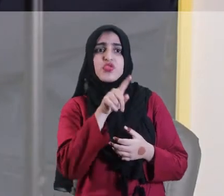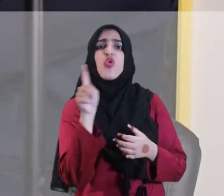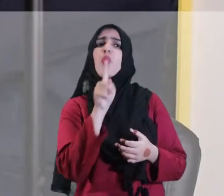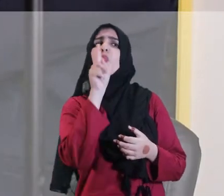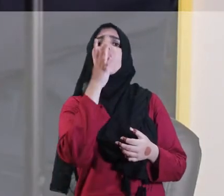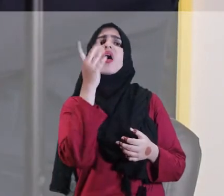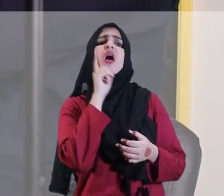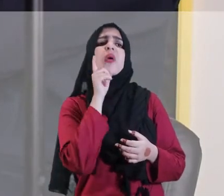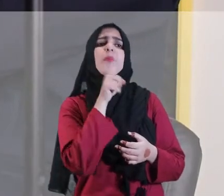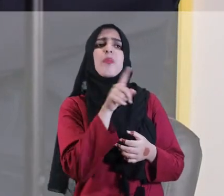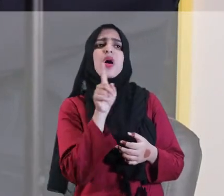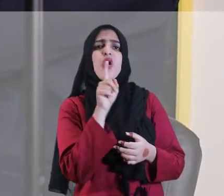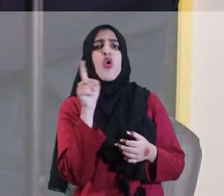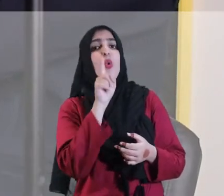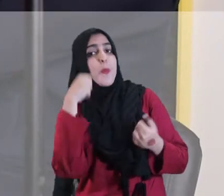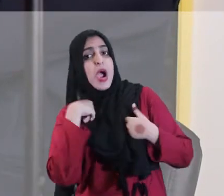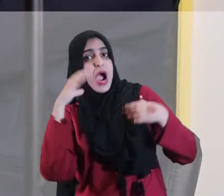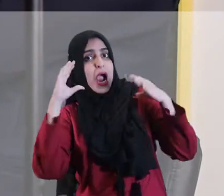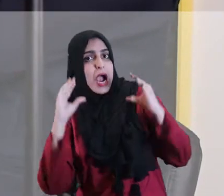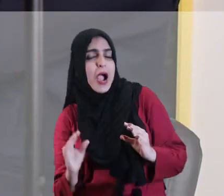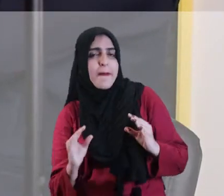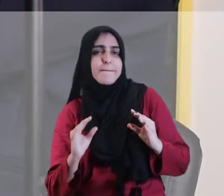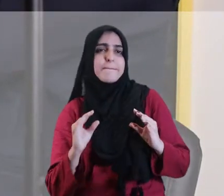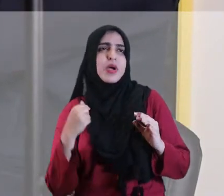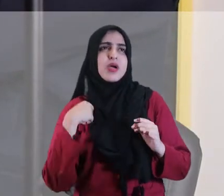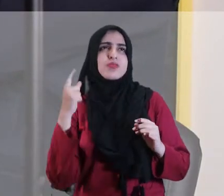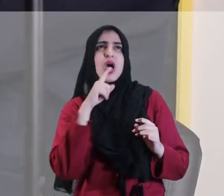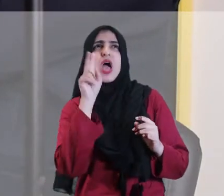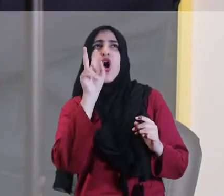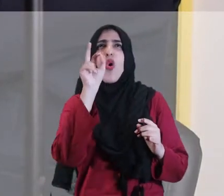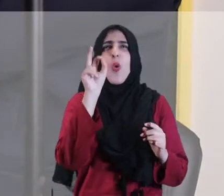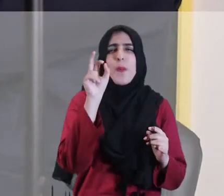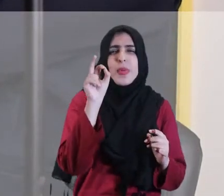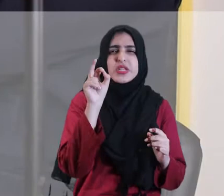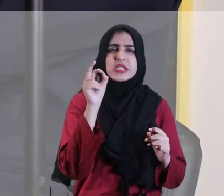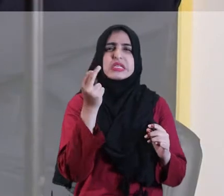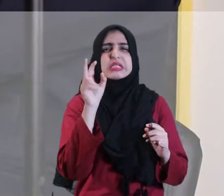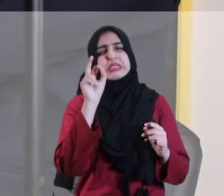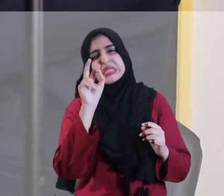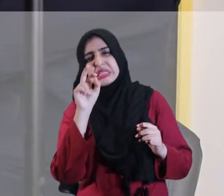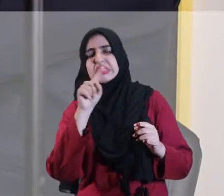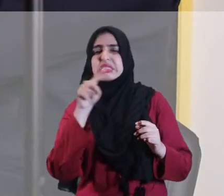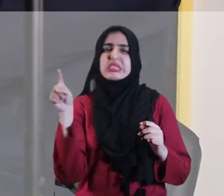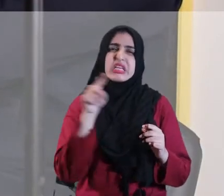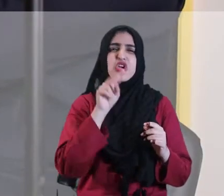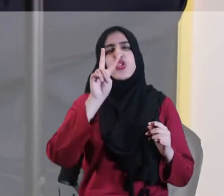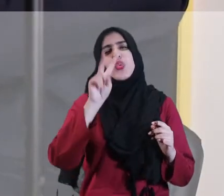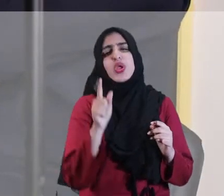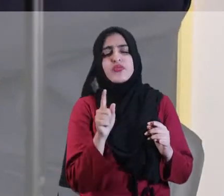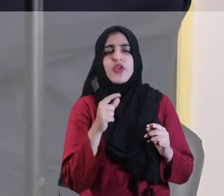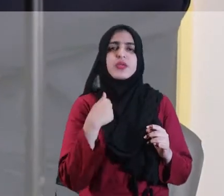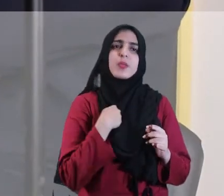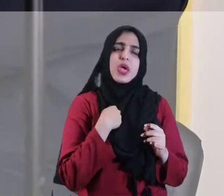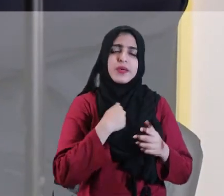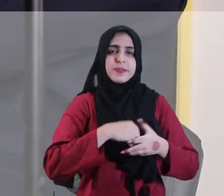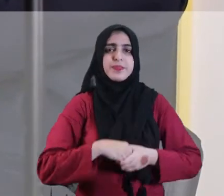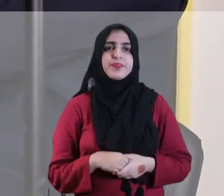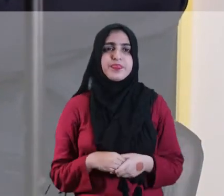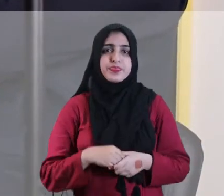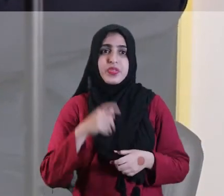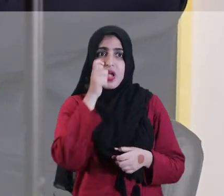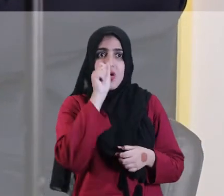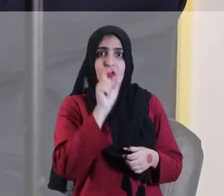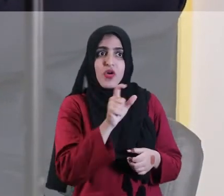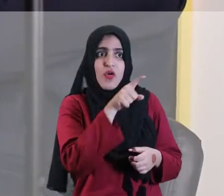एज इन थे अर्ली ट्वेंटीज सौंफ मिश्री व सौंफ वॉच व्हाट हैपेंड अट